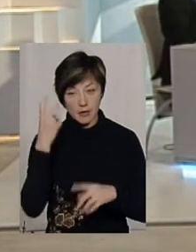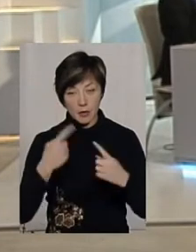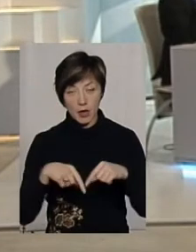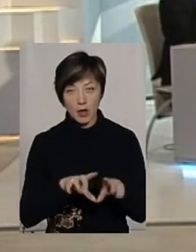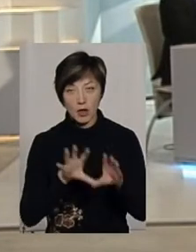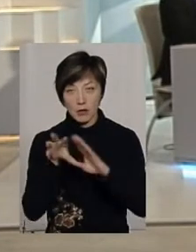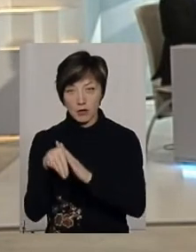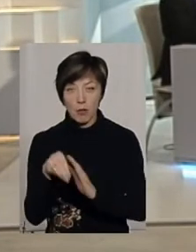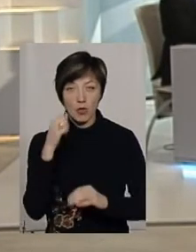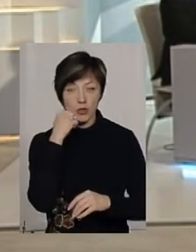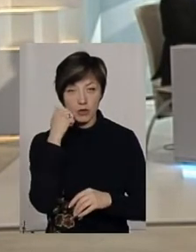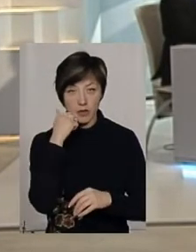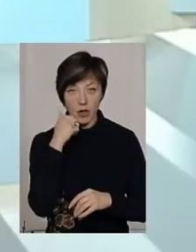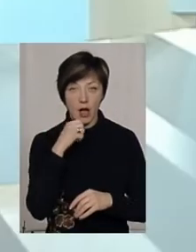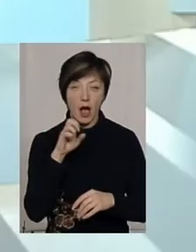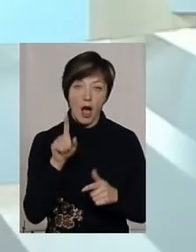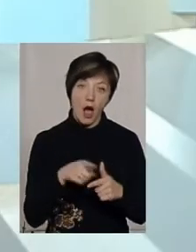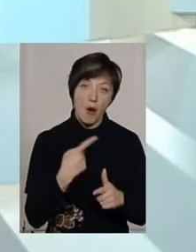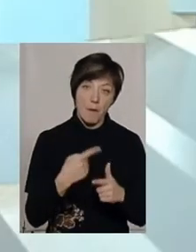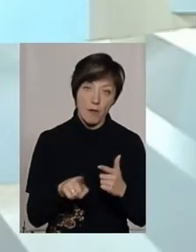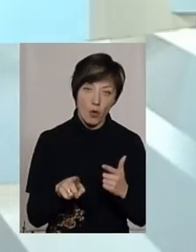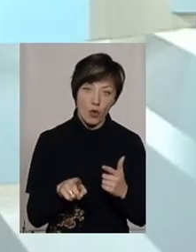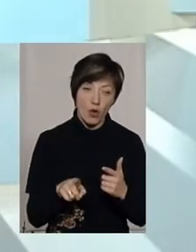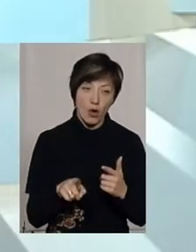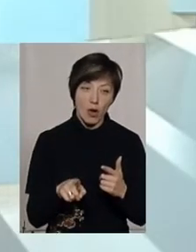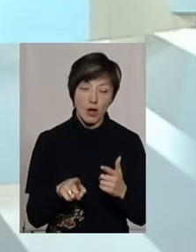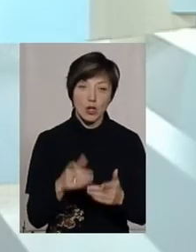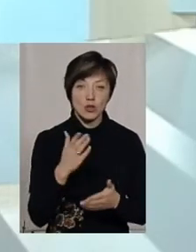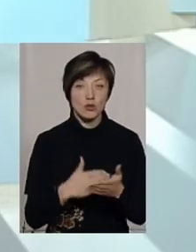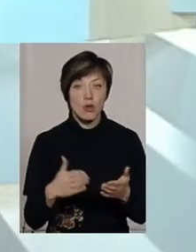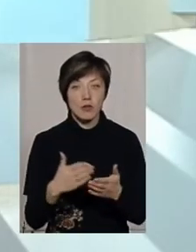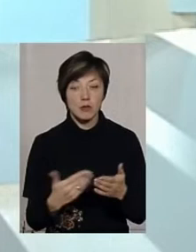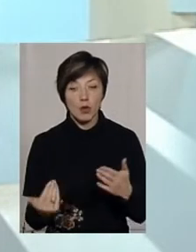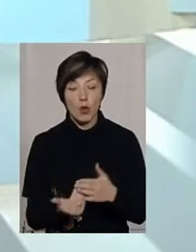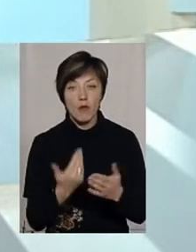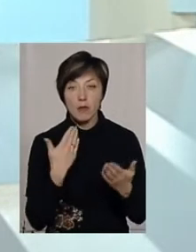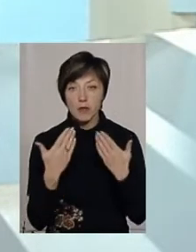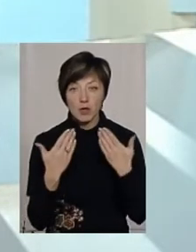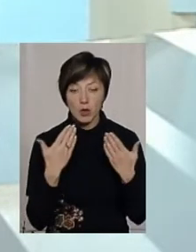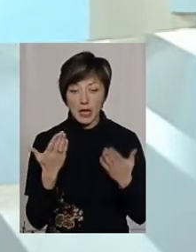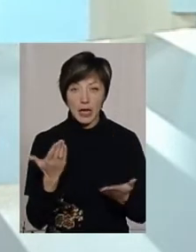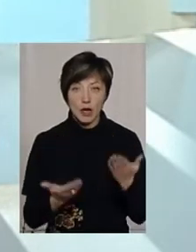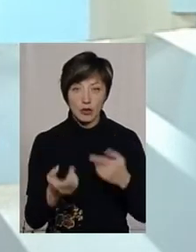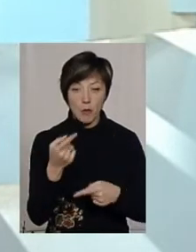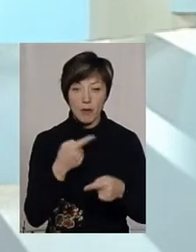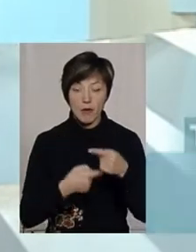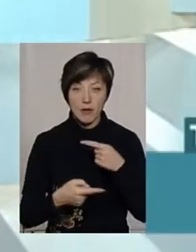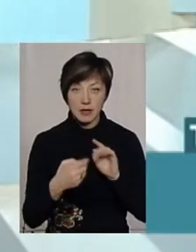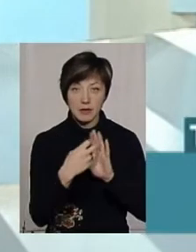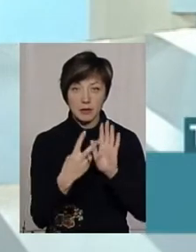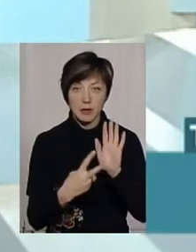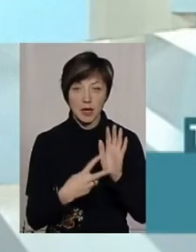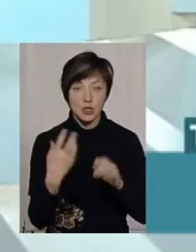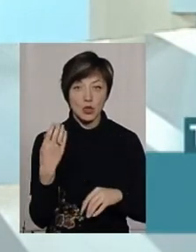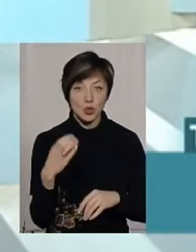до Москви, або там зовсім нові підходи, тому що якщо повернення буде в 17